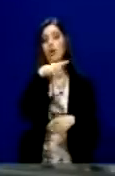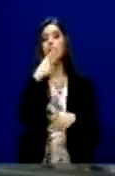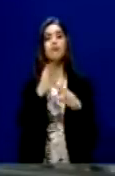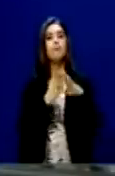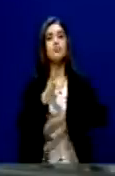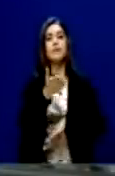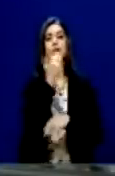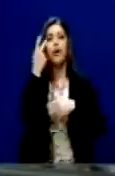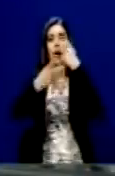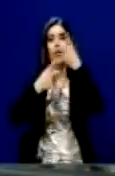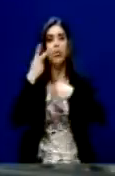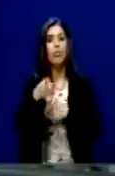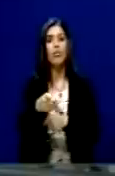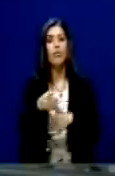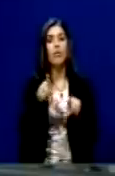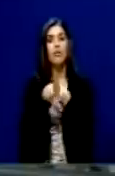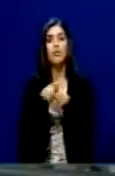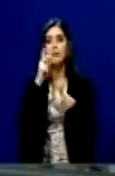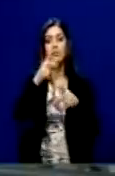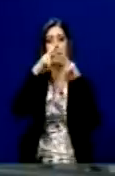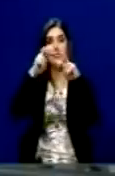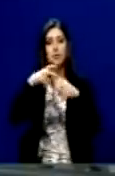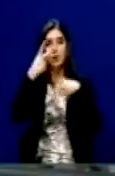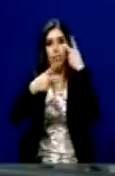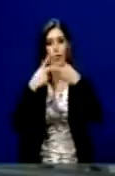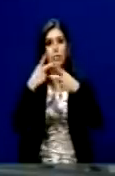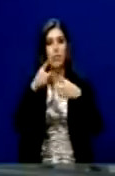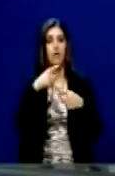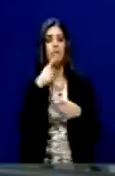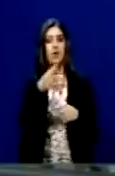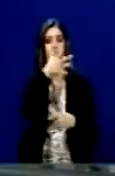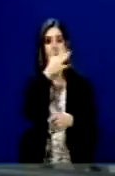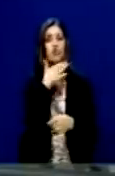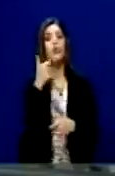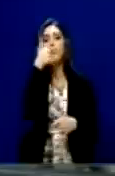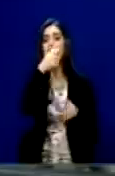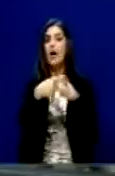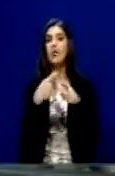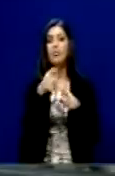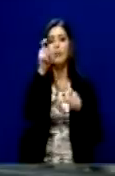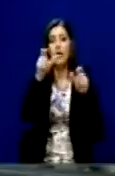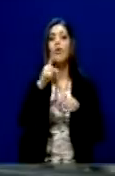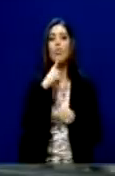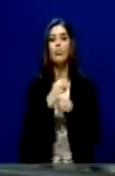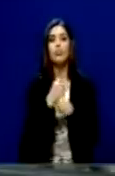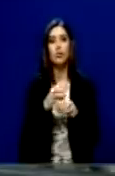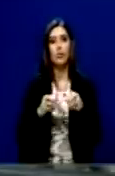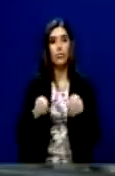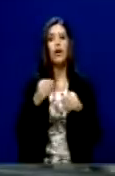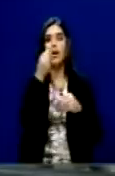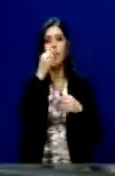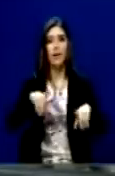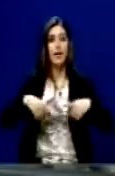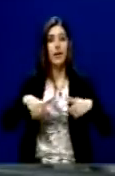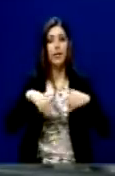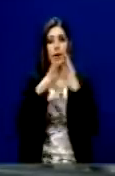kaluar nëpër një procedurë të tillë. Kjo është e tmerrshme, sepse të gjitha ata bujë që jetojnë nga puna e tyre nuk